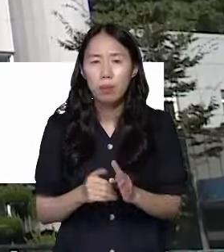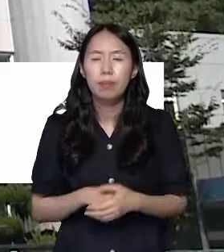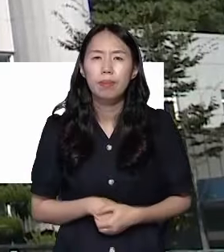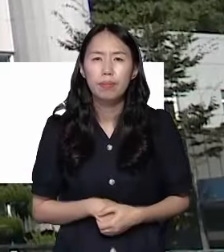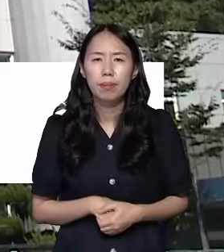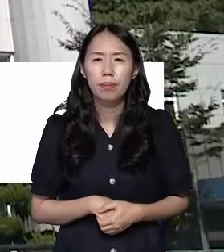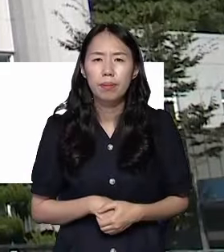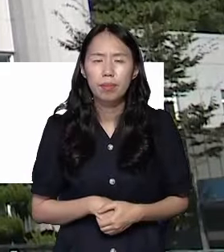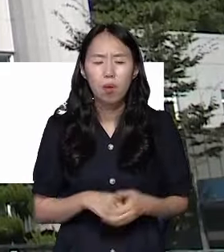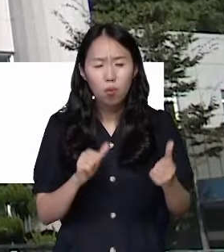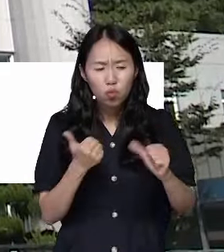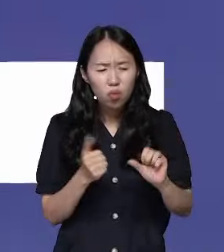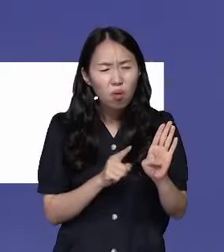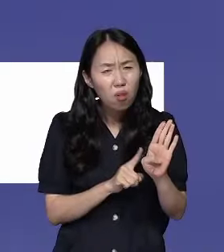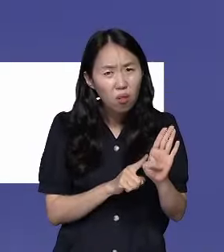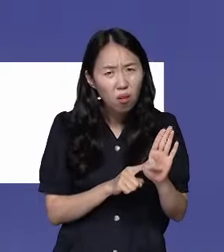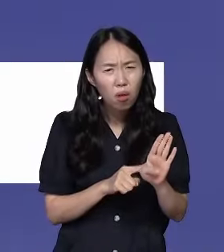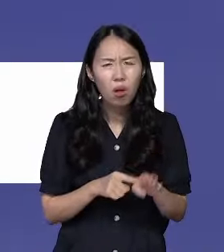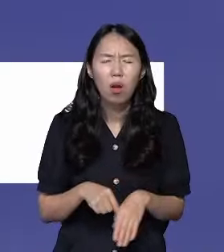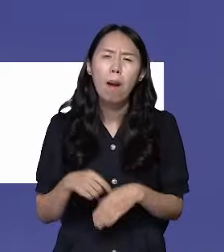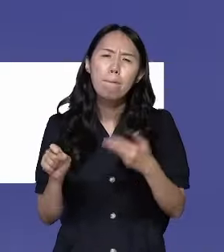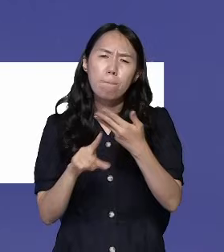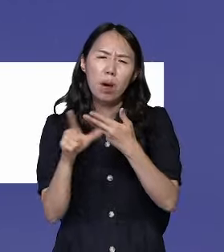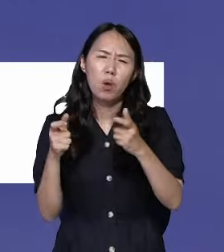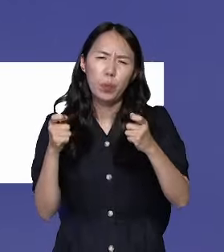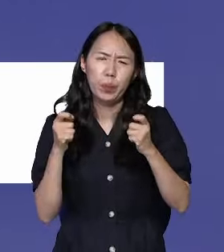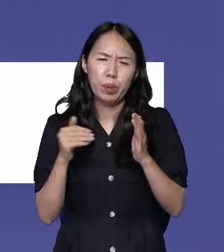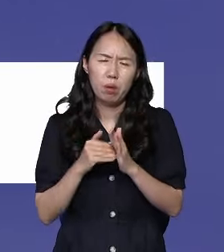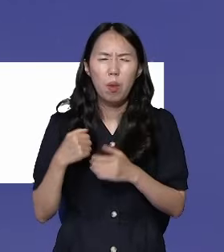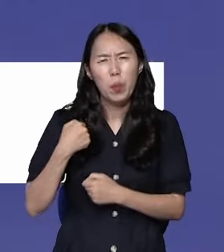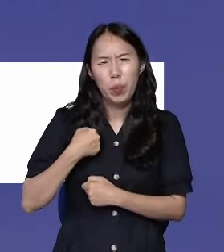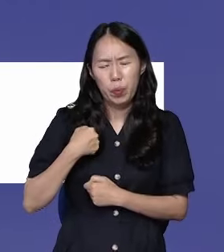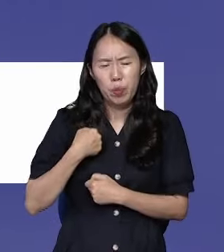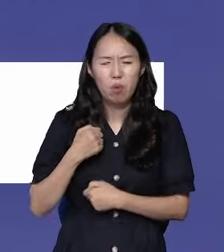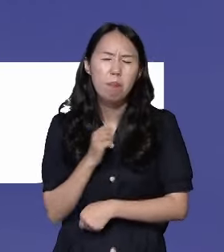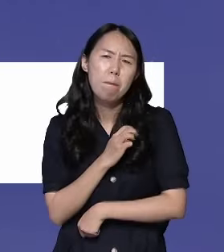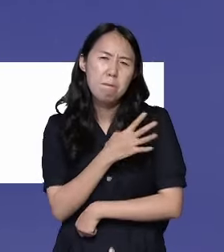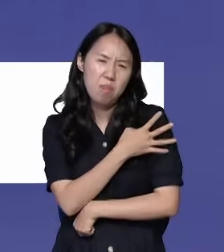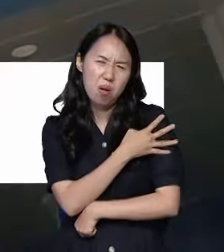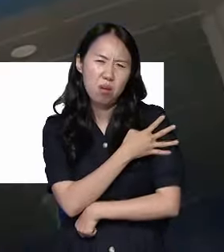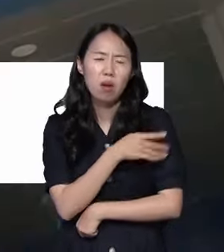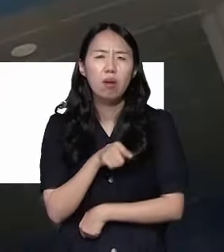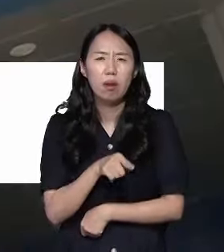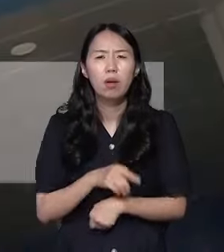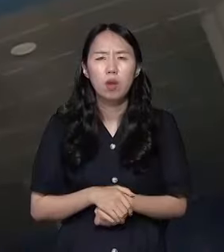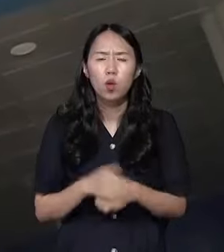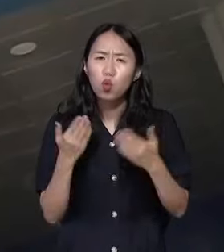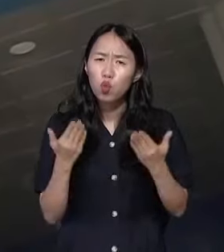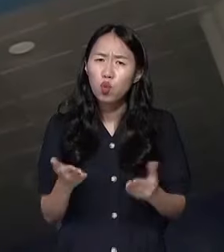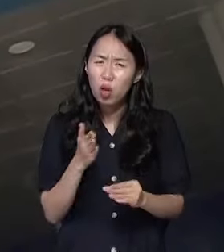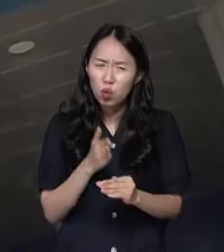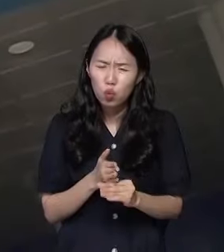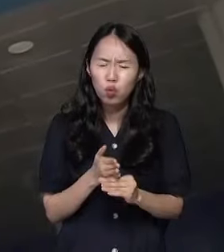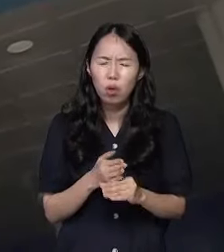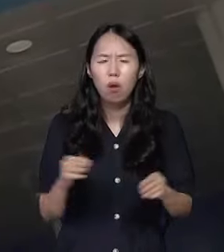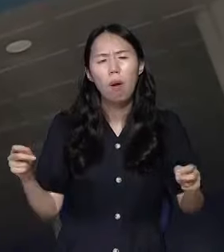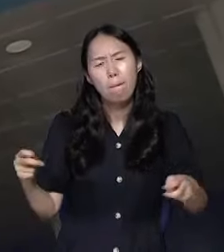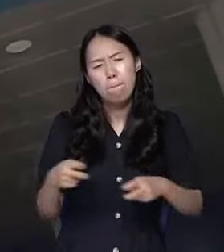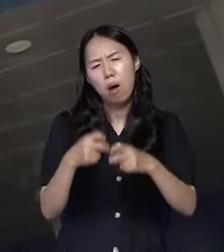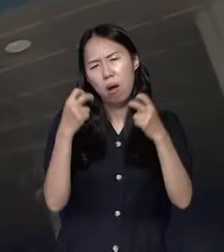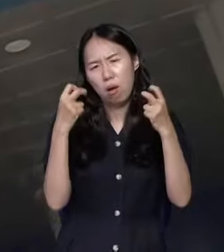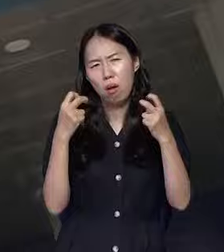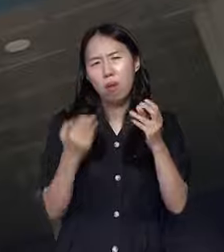밝혔습니다. 숨진 B씨는 다음 달 전역을 앞둔 수도권의 한 육군부대 소속 병장으로 휴가 중 사고를 당한